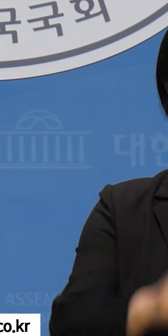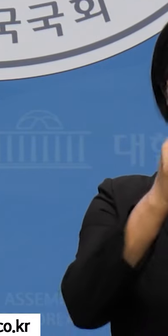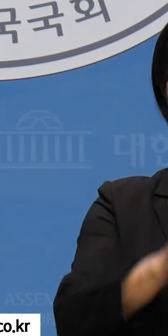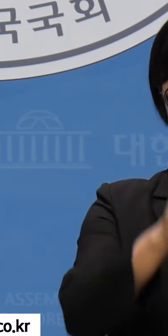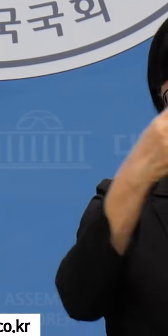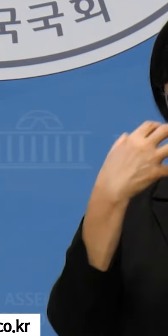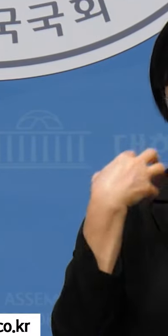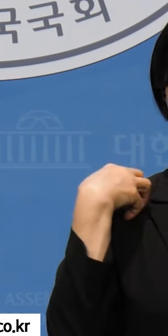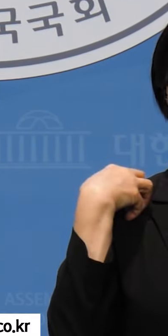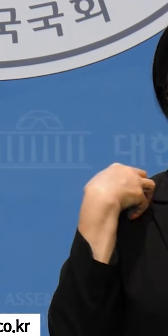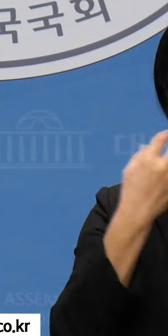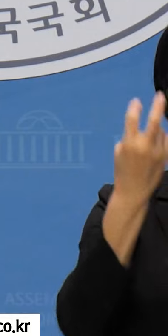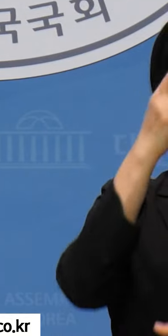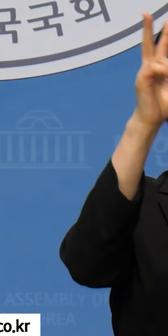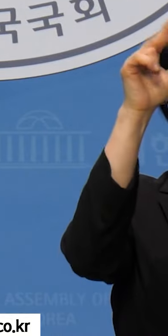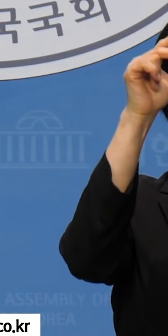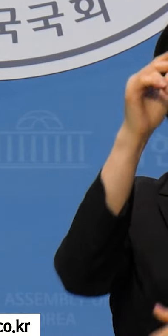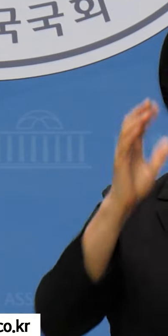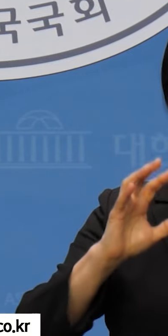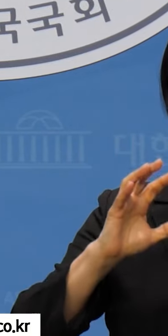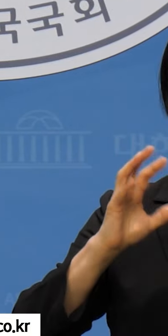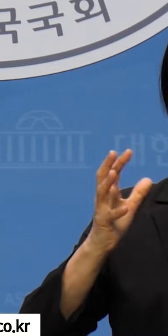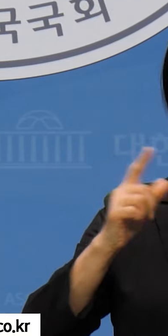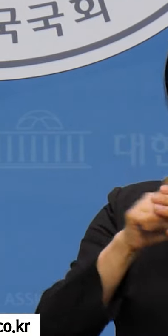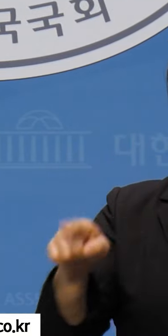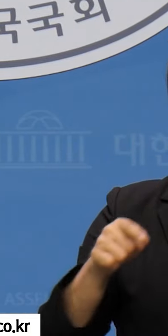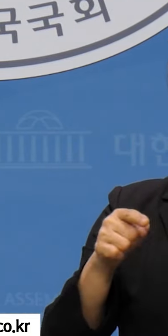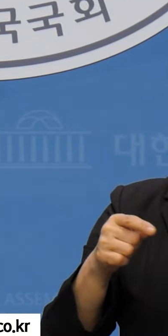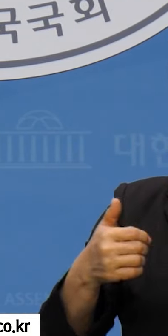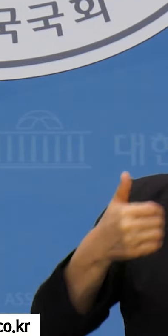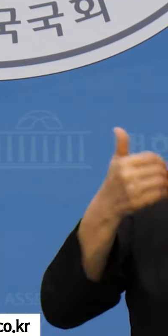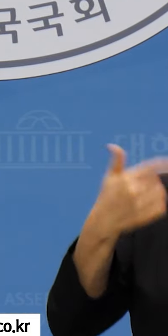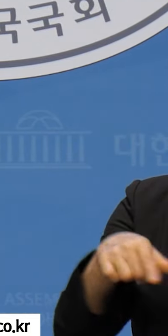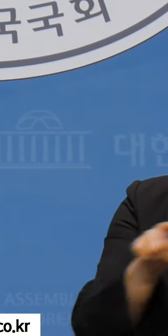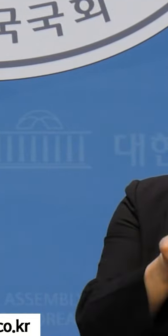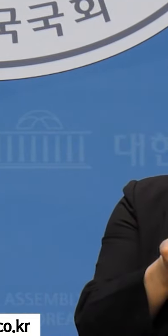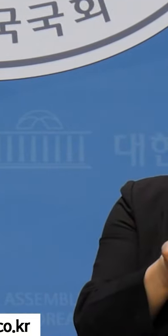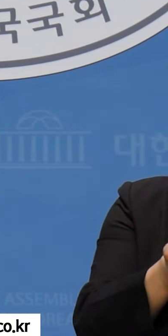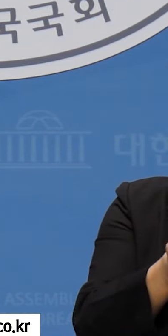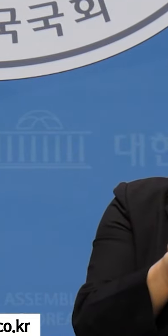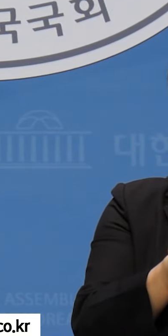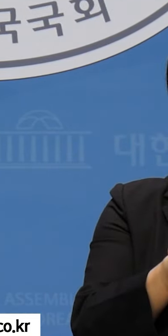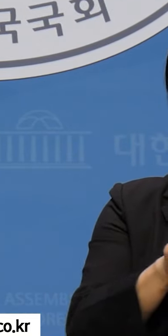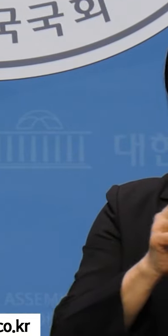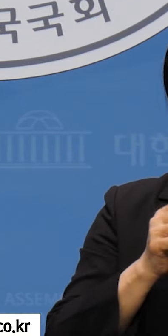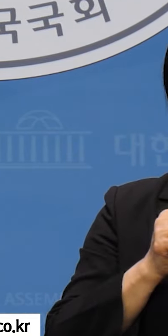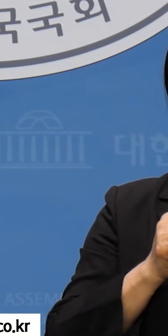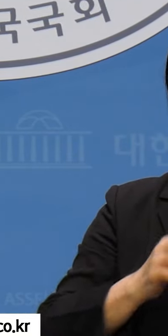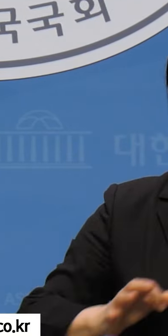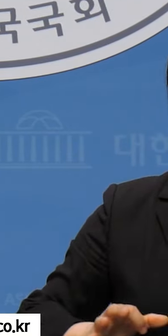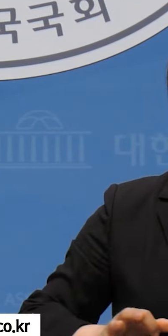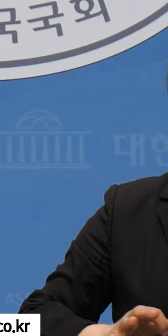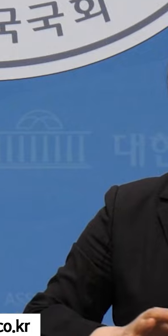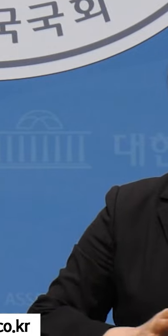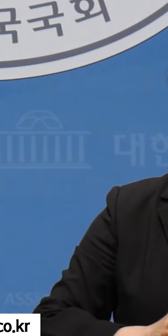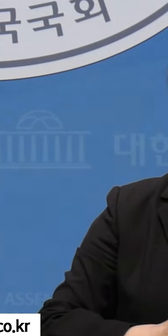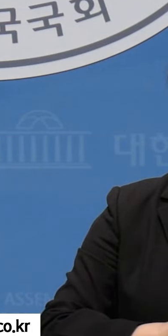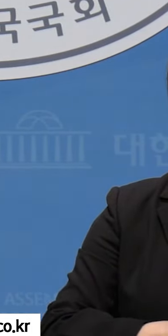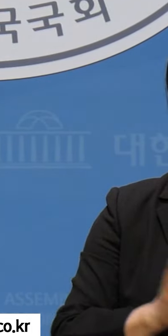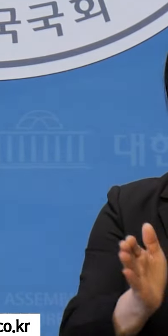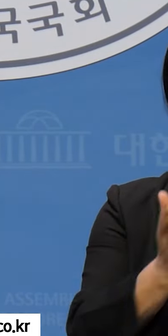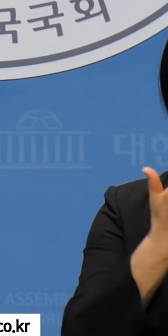윤석열 정권 검찰 공화국이라는 거악에 맞서기 위해 온갖 부당한 일들